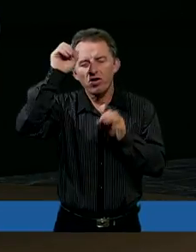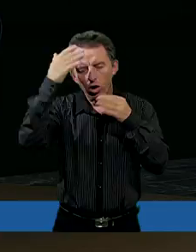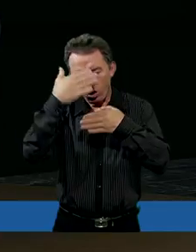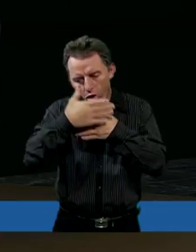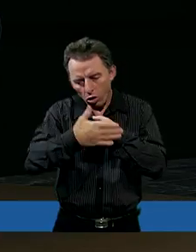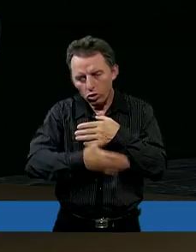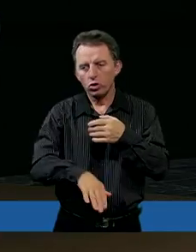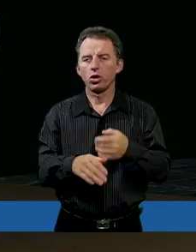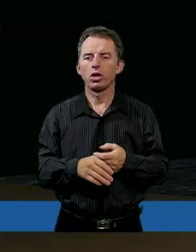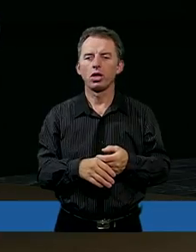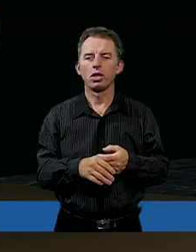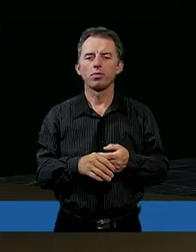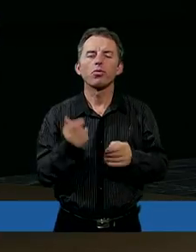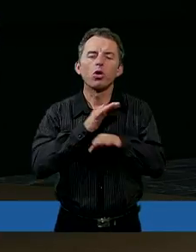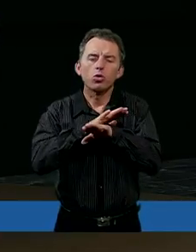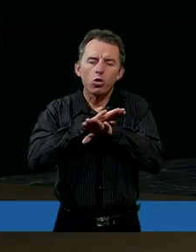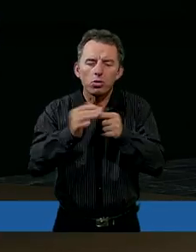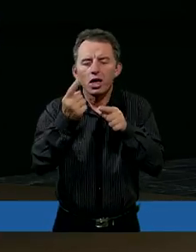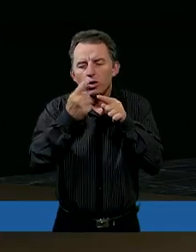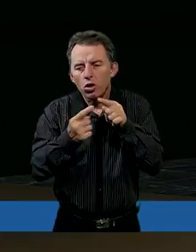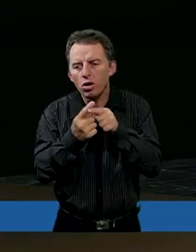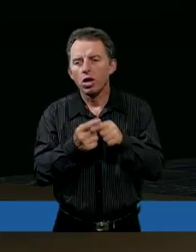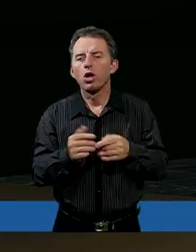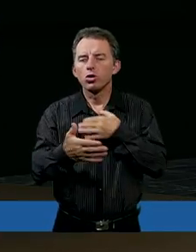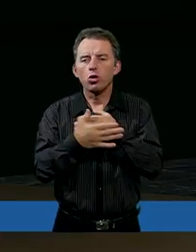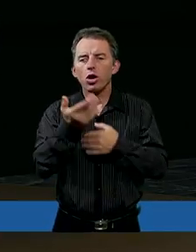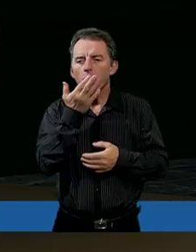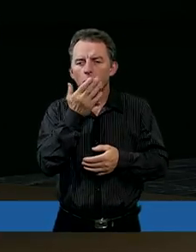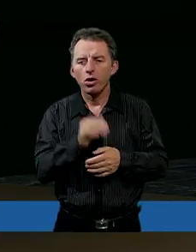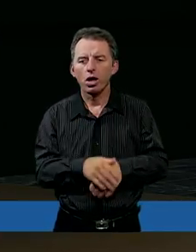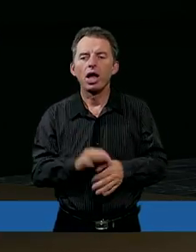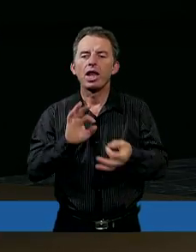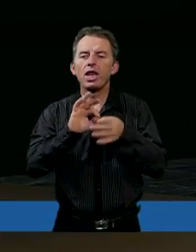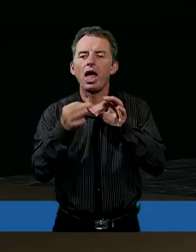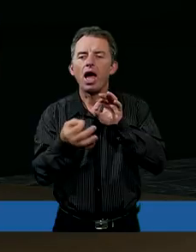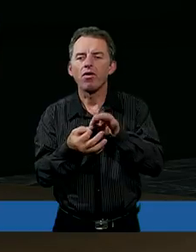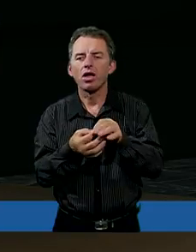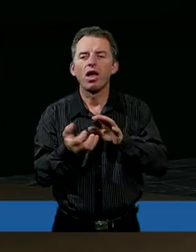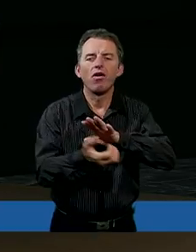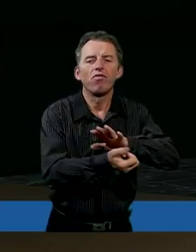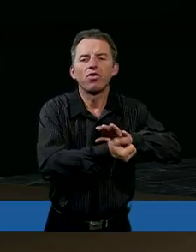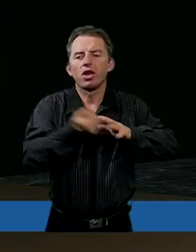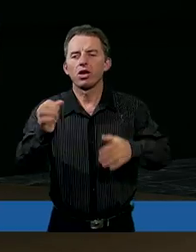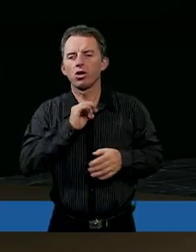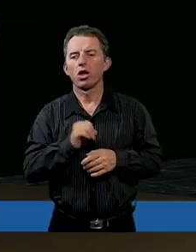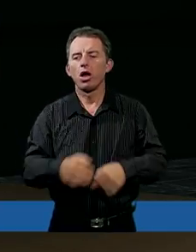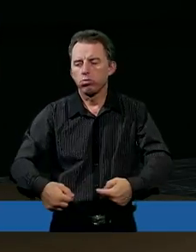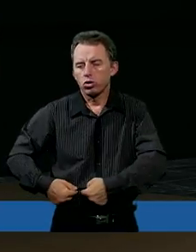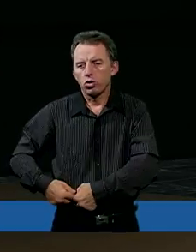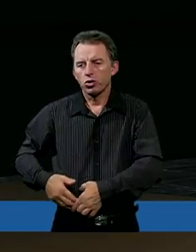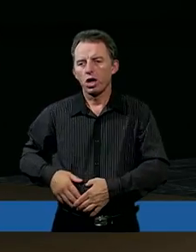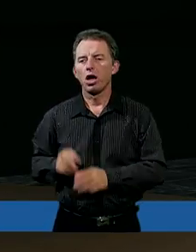końcu te zupełnie takie drobne. A żona moja mówi: a nawet wyrywają sobie z